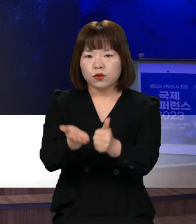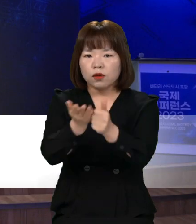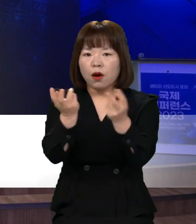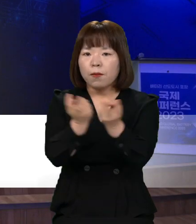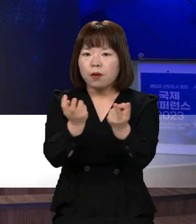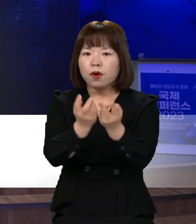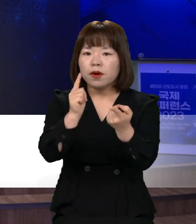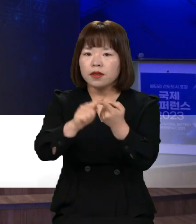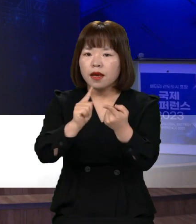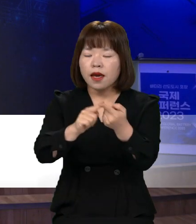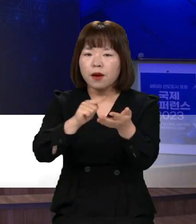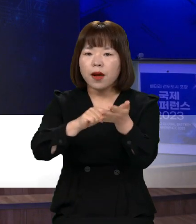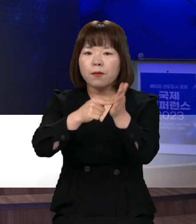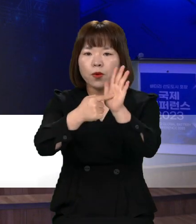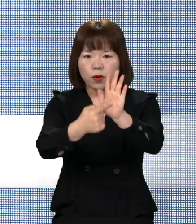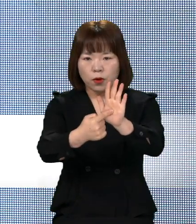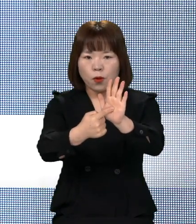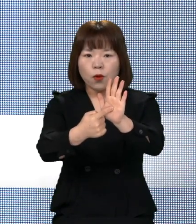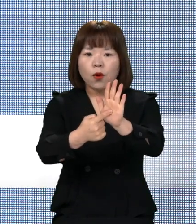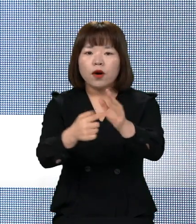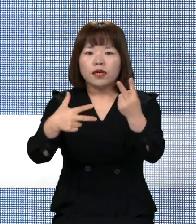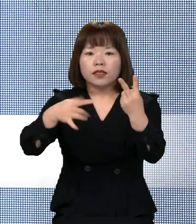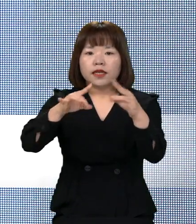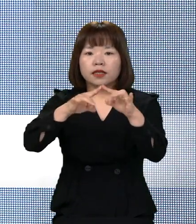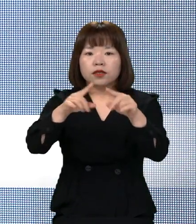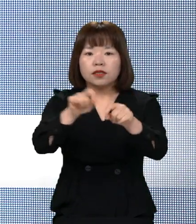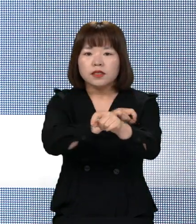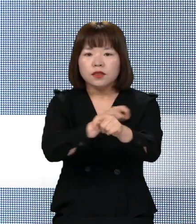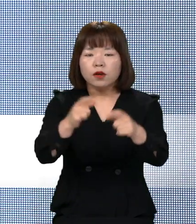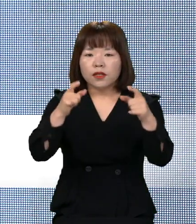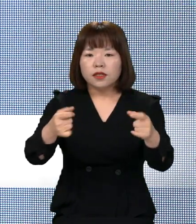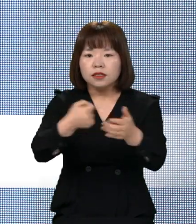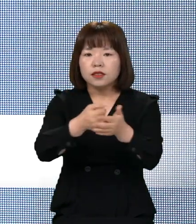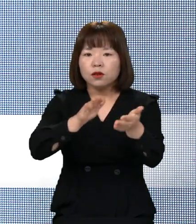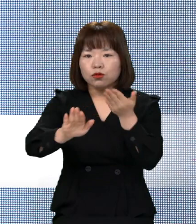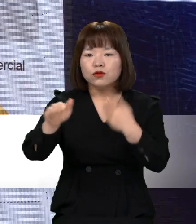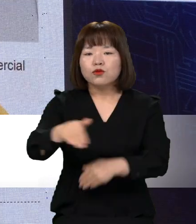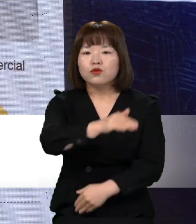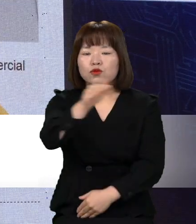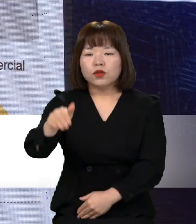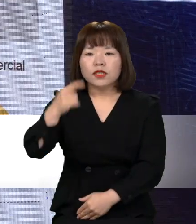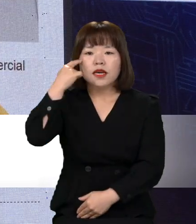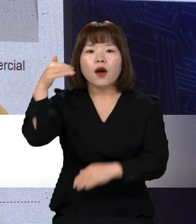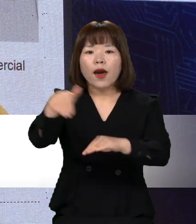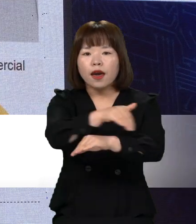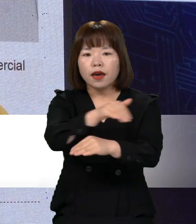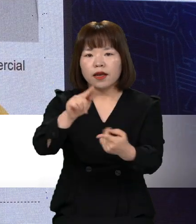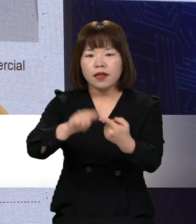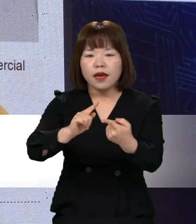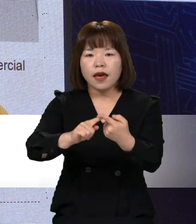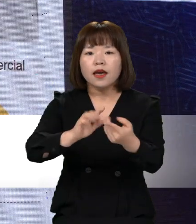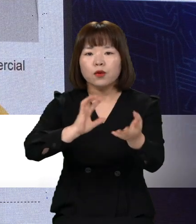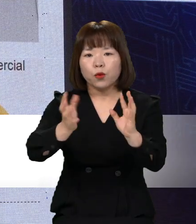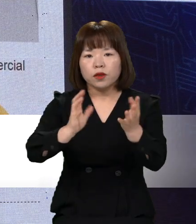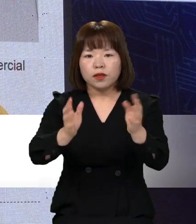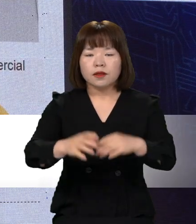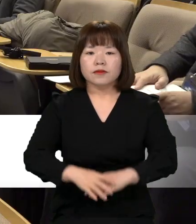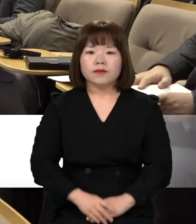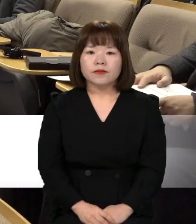방안에 대한 발표를 듣고 2차전지 특화단지 지정 후 우리가 나아갈 방향에 대해 함께